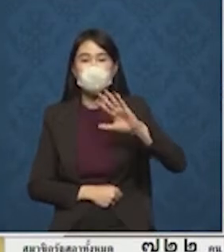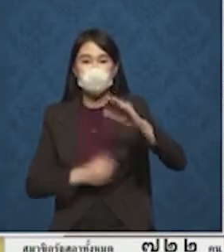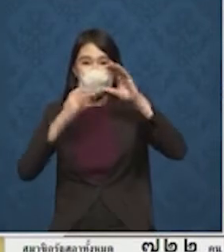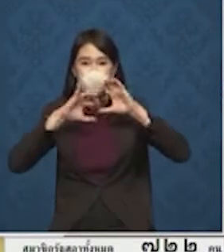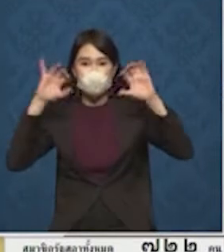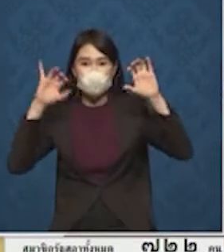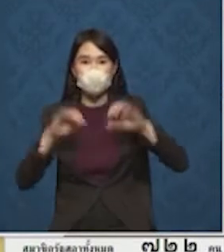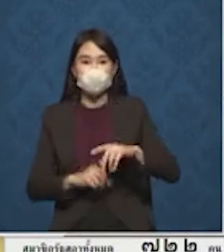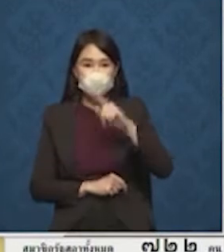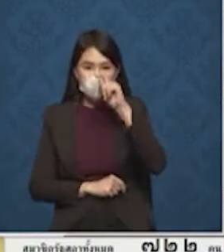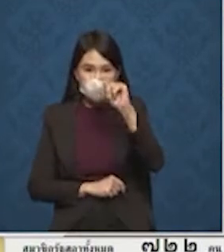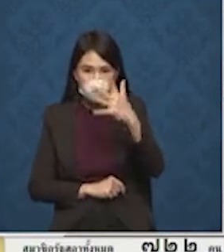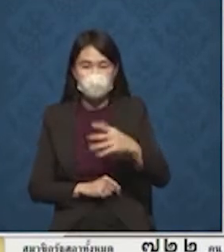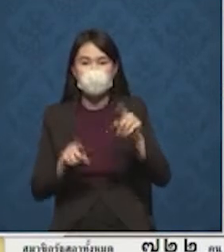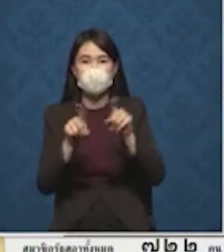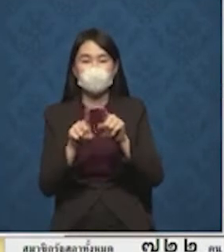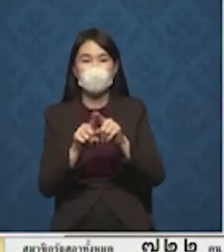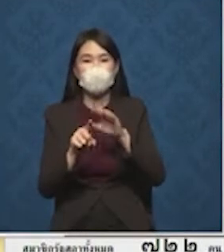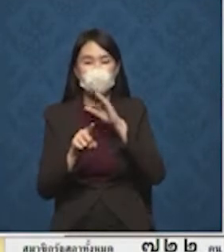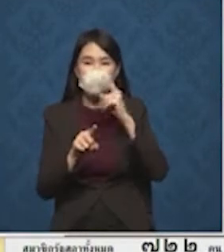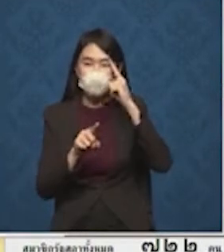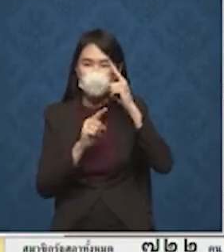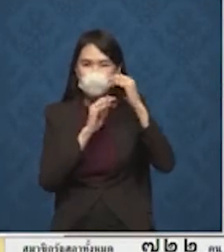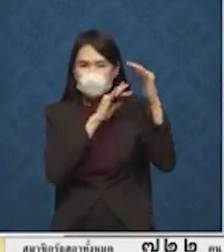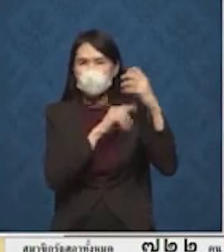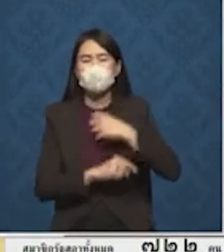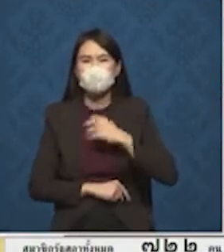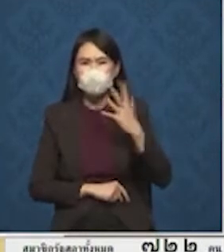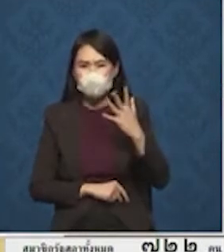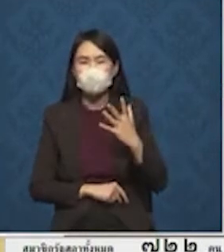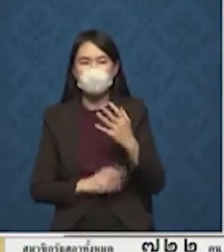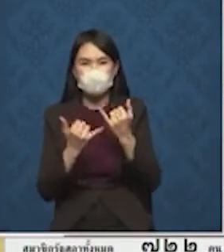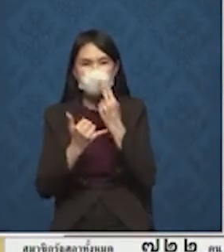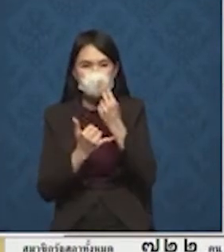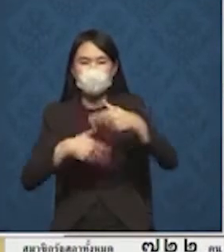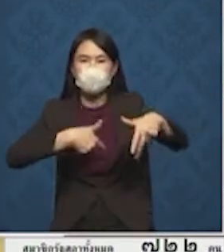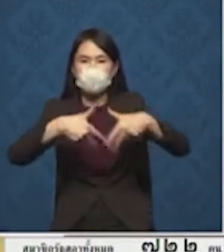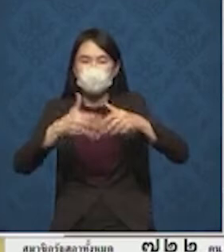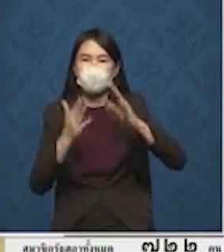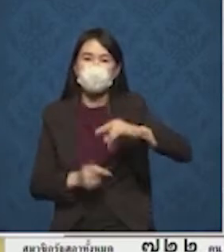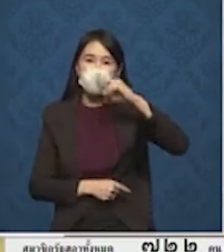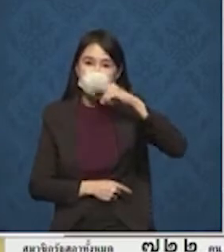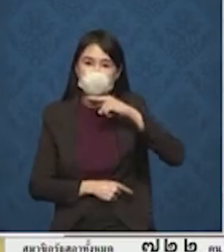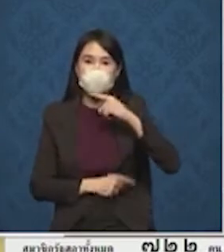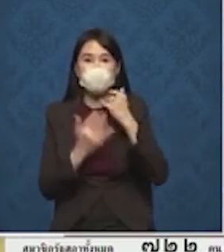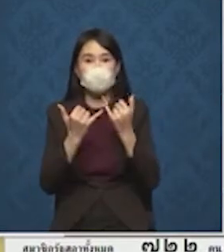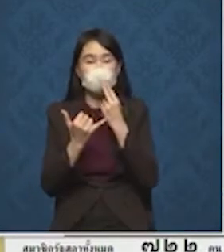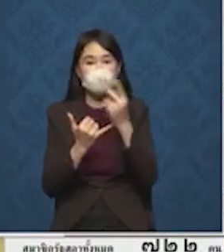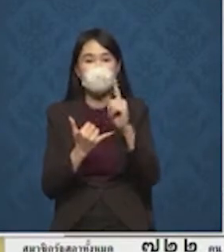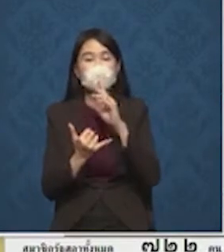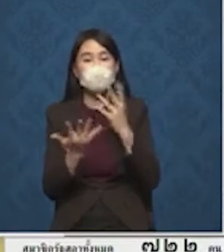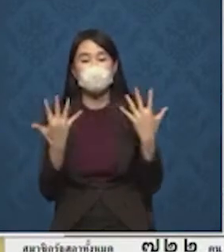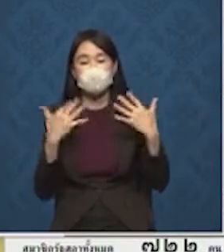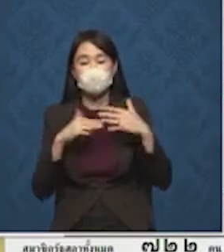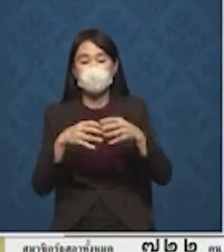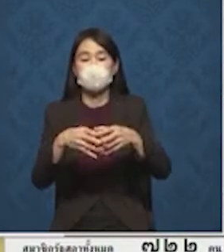่เค้ารพสติปัญากินตนการฟรรมของประชาชนซึงประชาชนเมื่อเขารวมตั